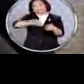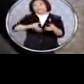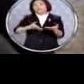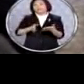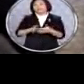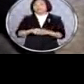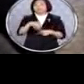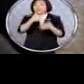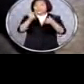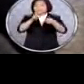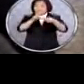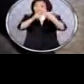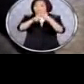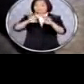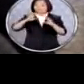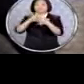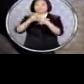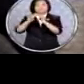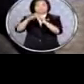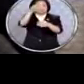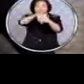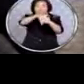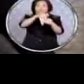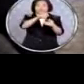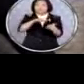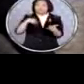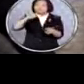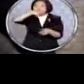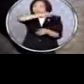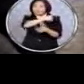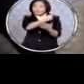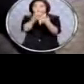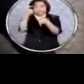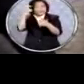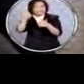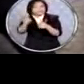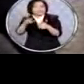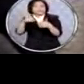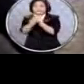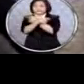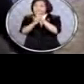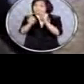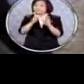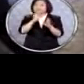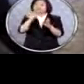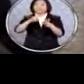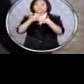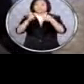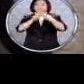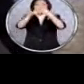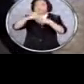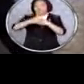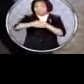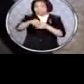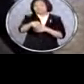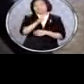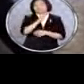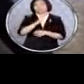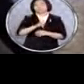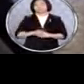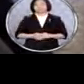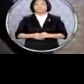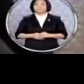家总统直选出来的总统，你居然不知道说台湾共识代表的就是一个民主的过程。换